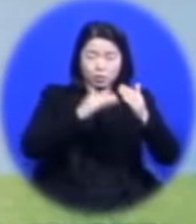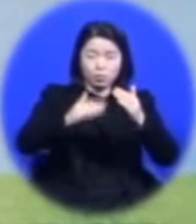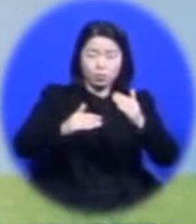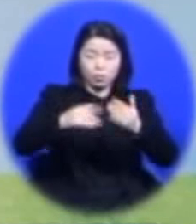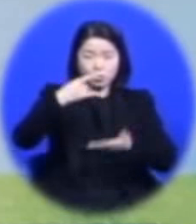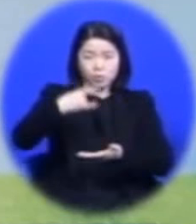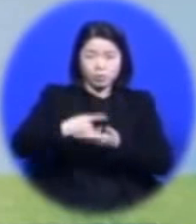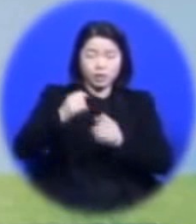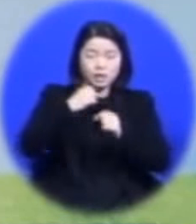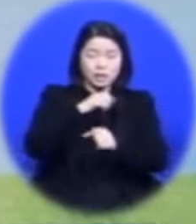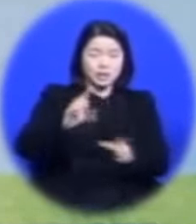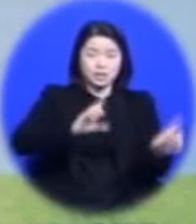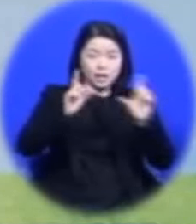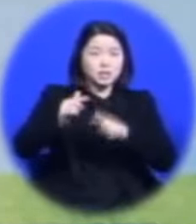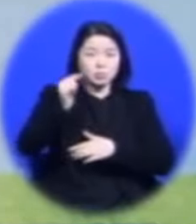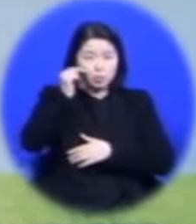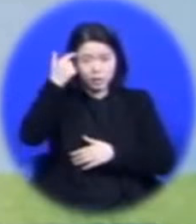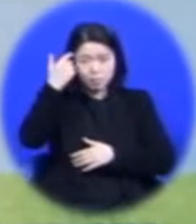사시는